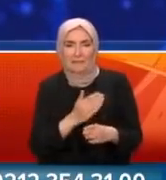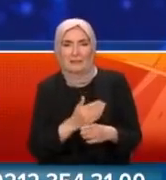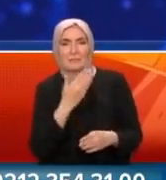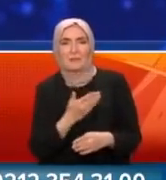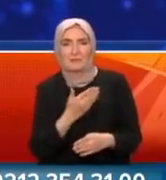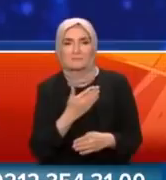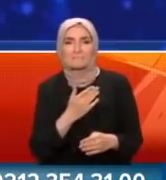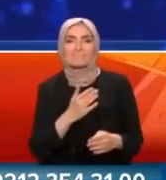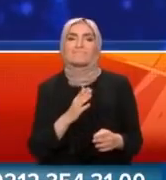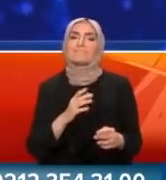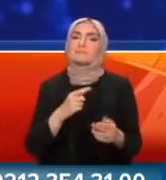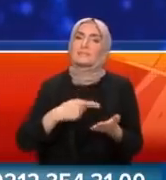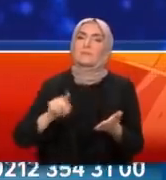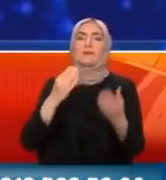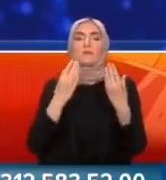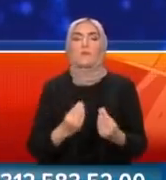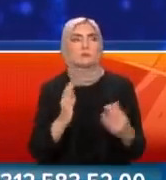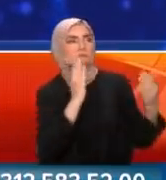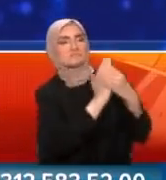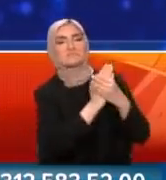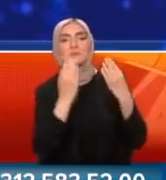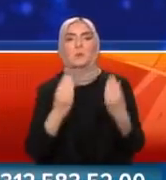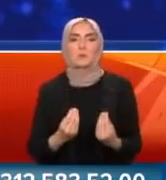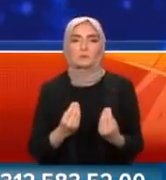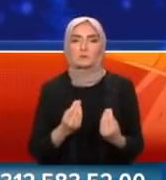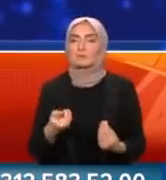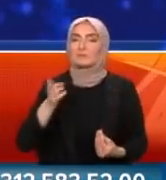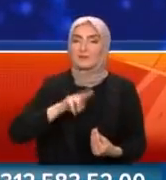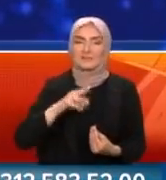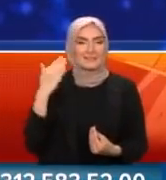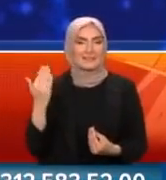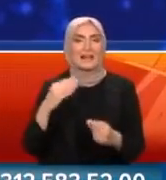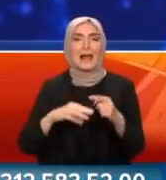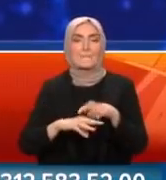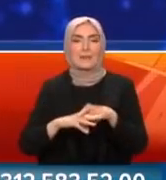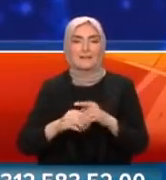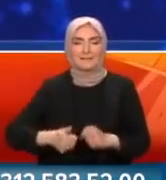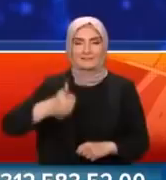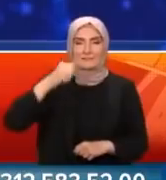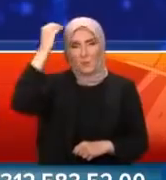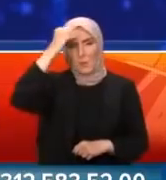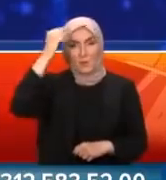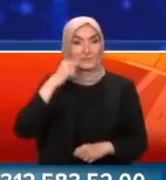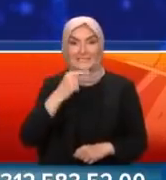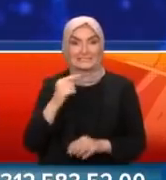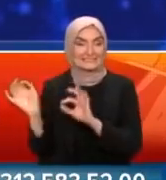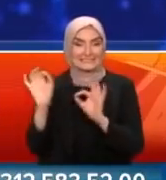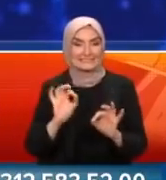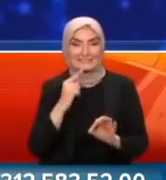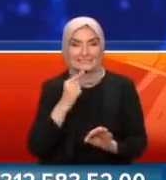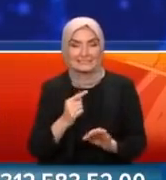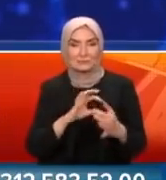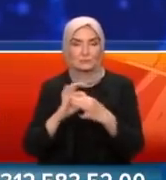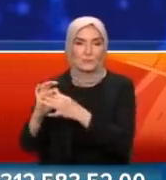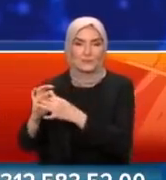rahmetli Erbakan hocamızın ifadesiyle Türkiye'nin şeftali yerine motor üretmek